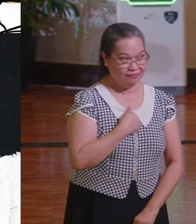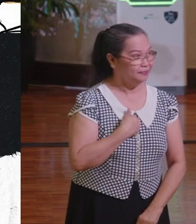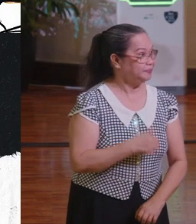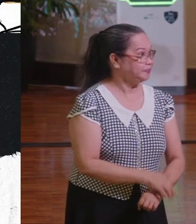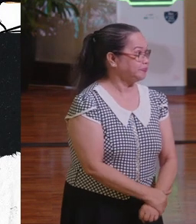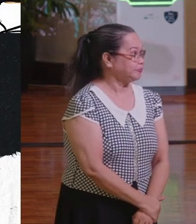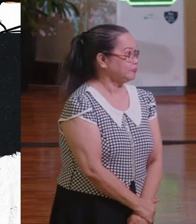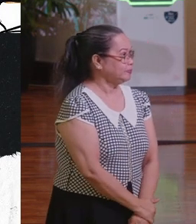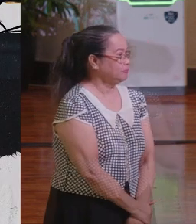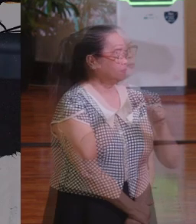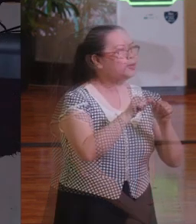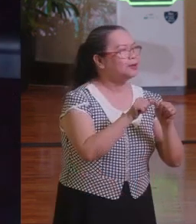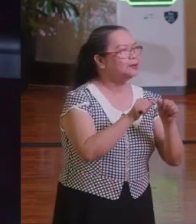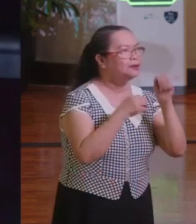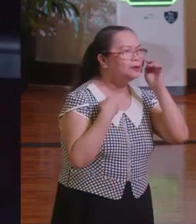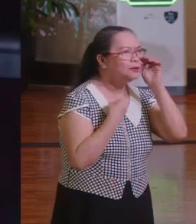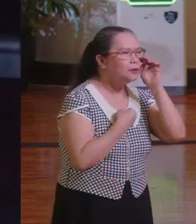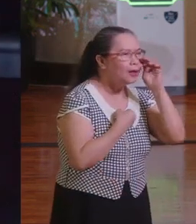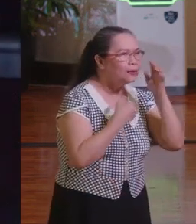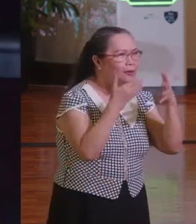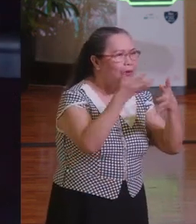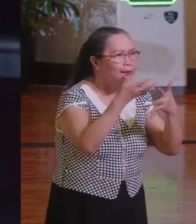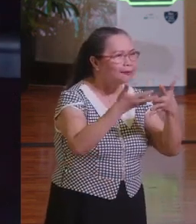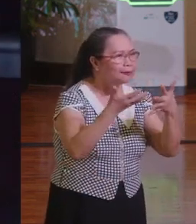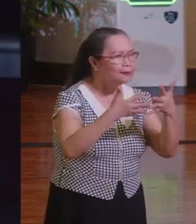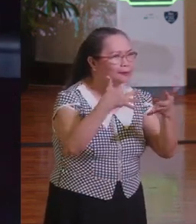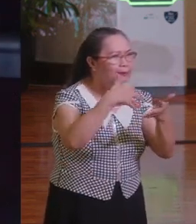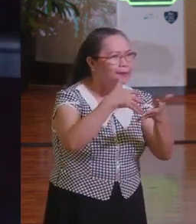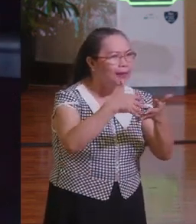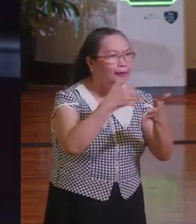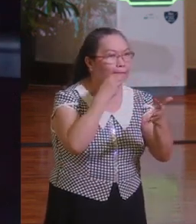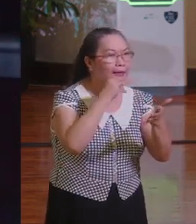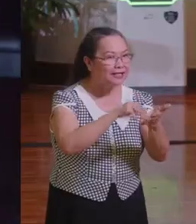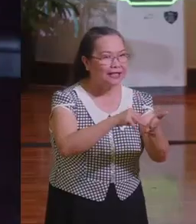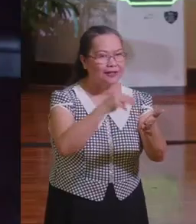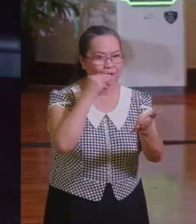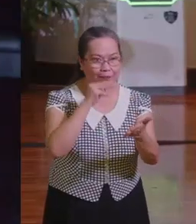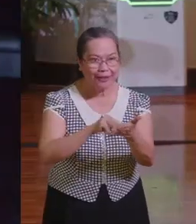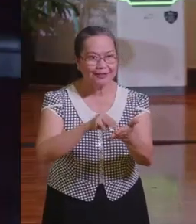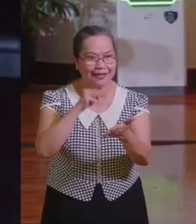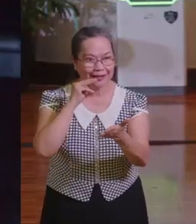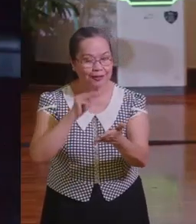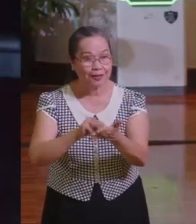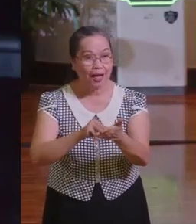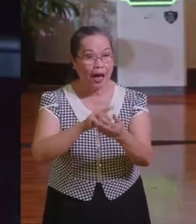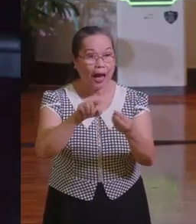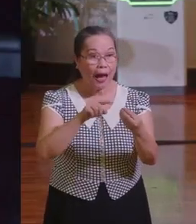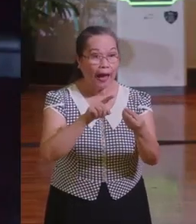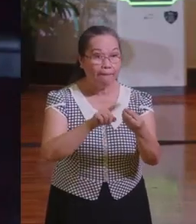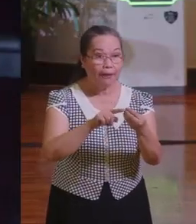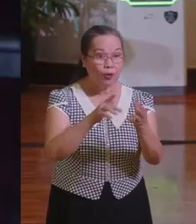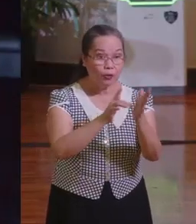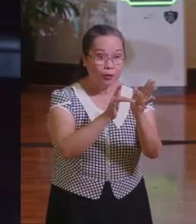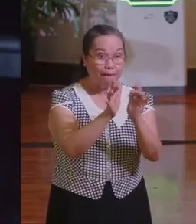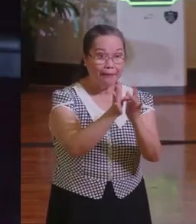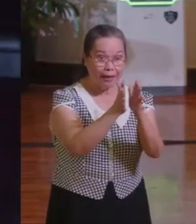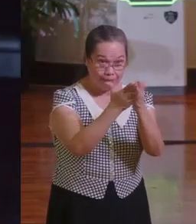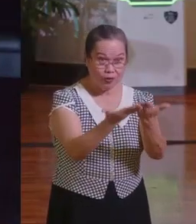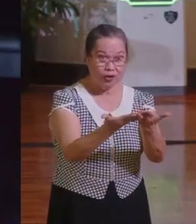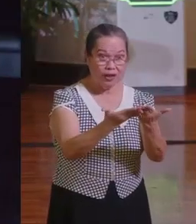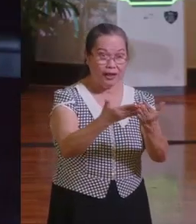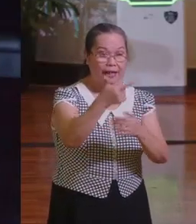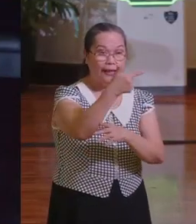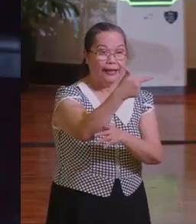Tayo po ay nagpapatuloy sa ating serye ng mga mensahe sa aklat ng Galatians na